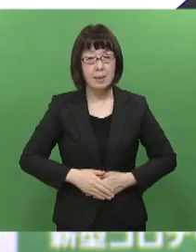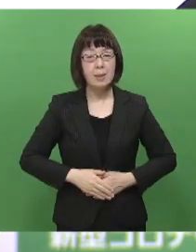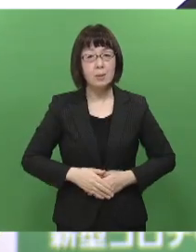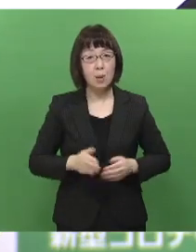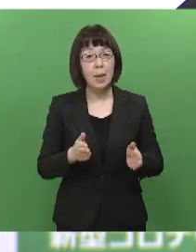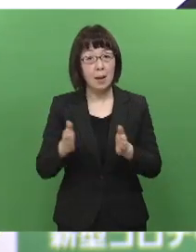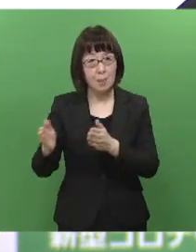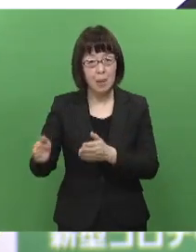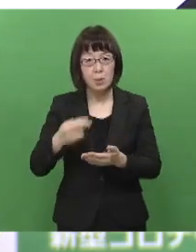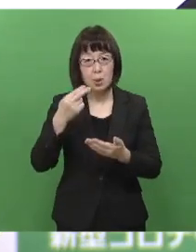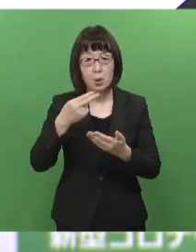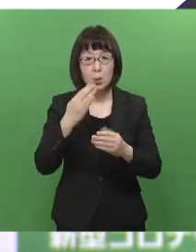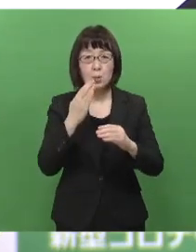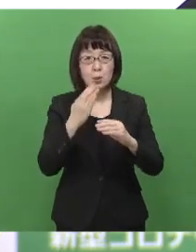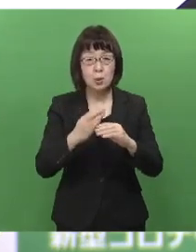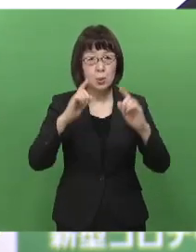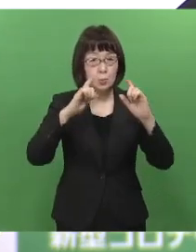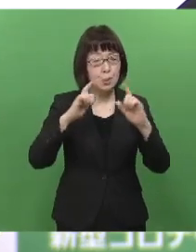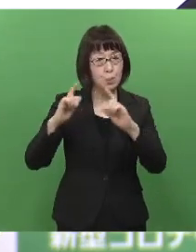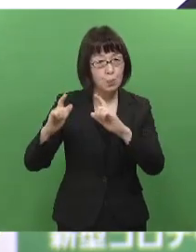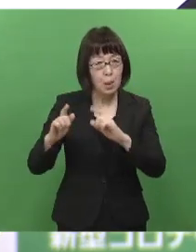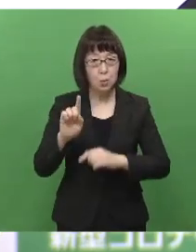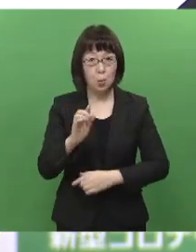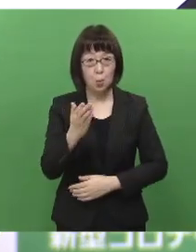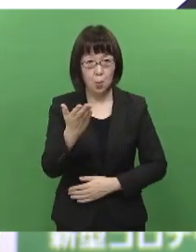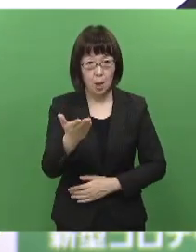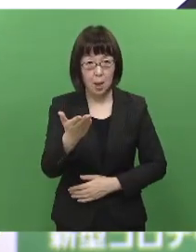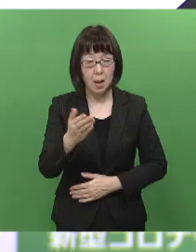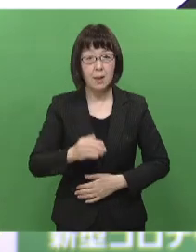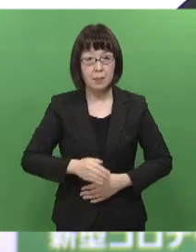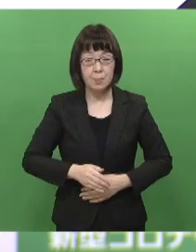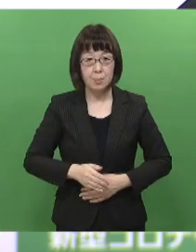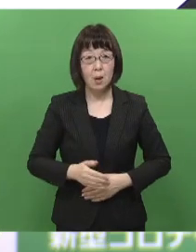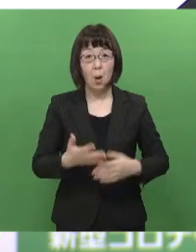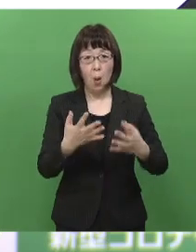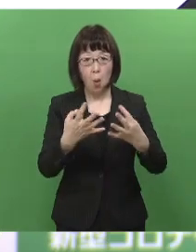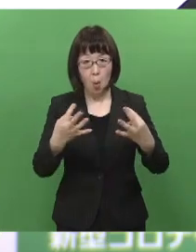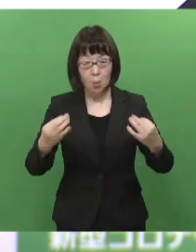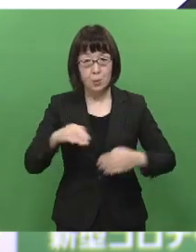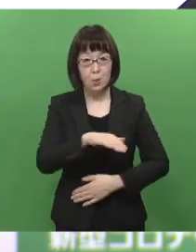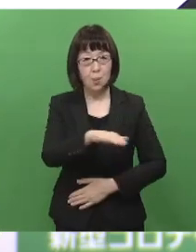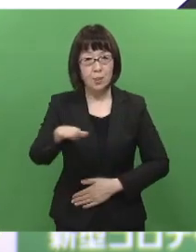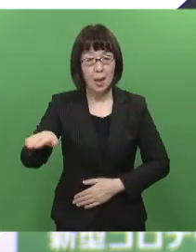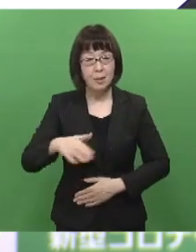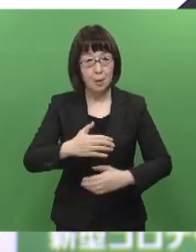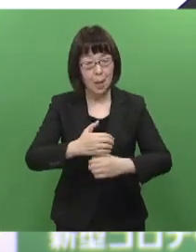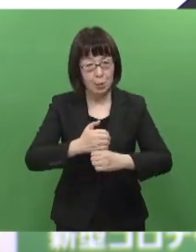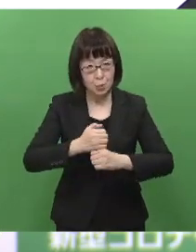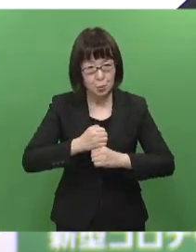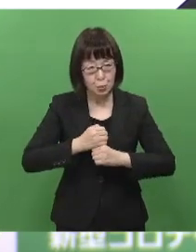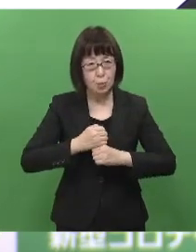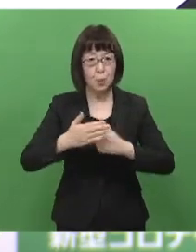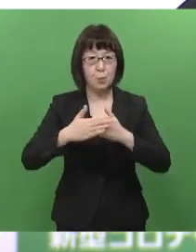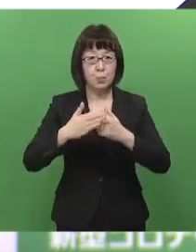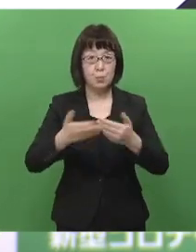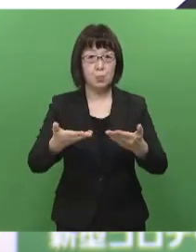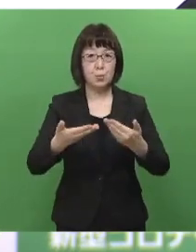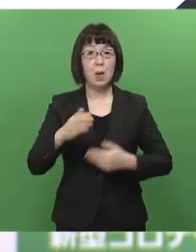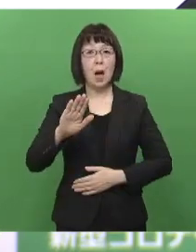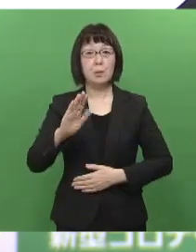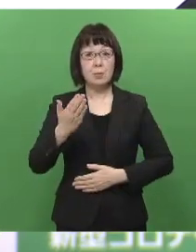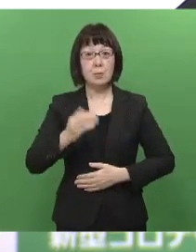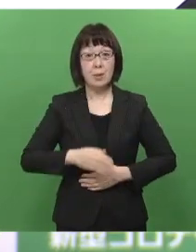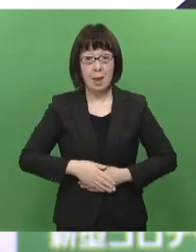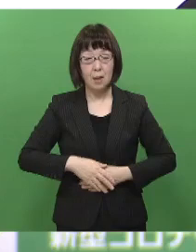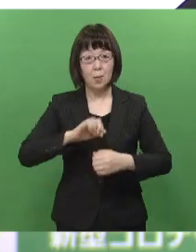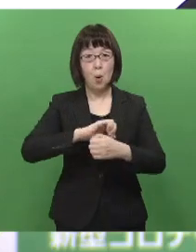ったようなことも言われておりますけれども、多くの皆様方にはお守りもいただいているかとは思いますが、一方で感染者